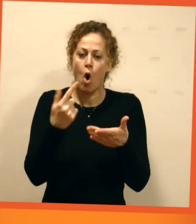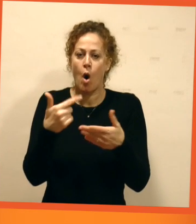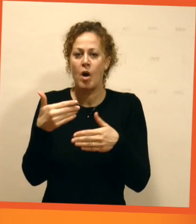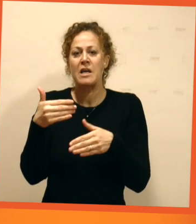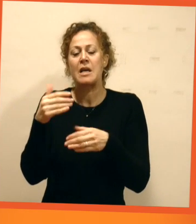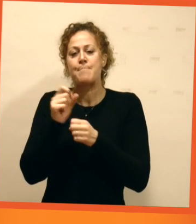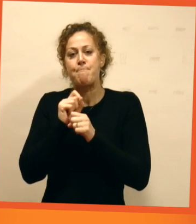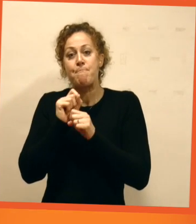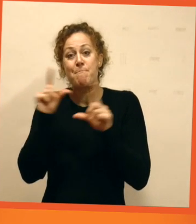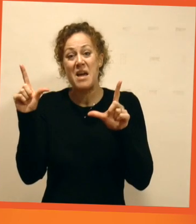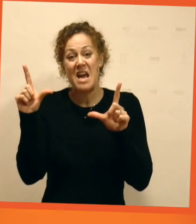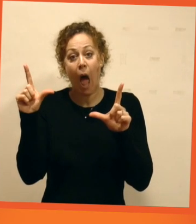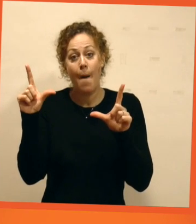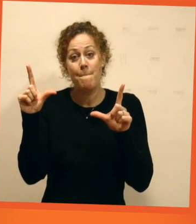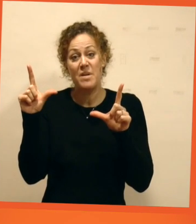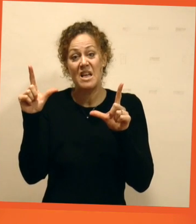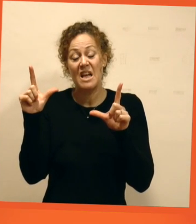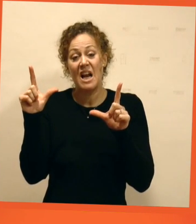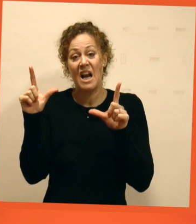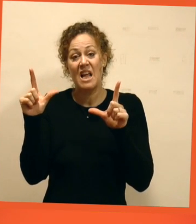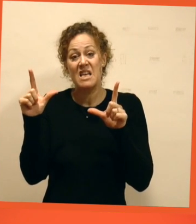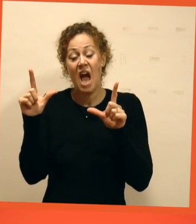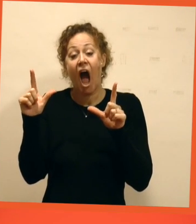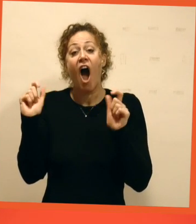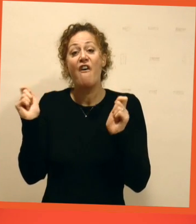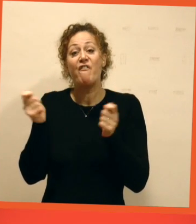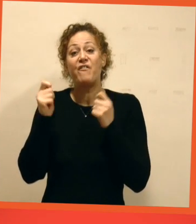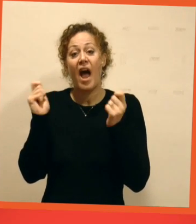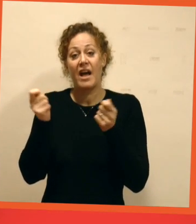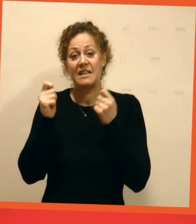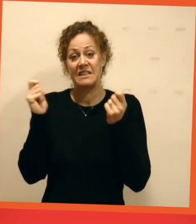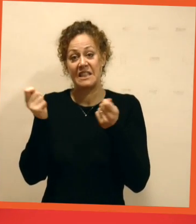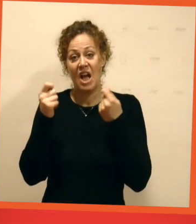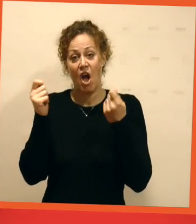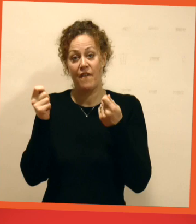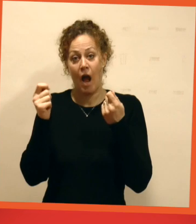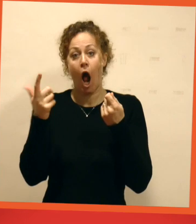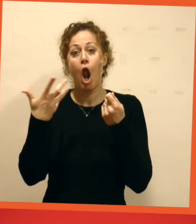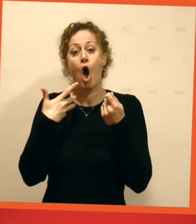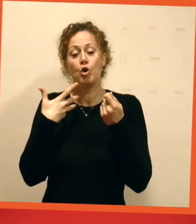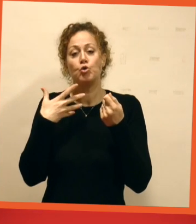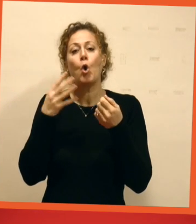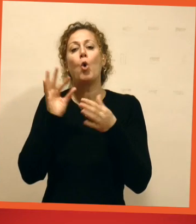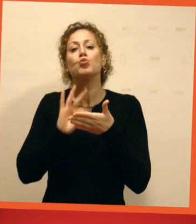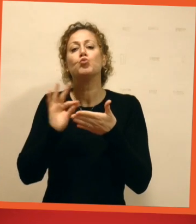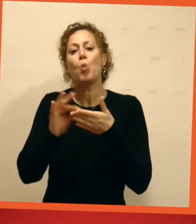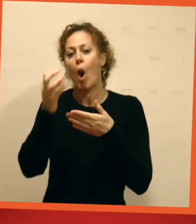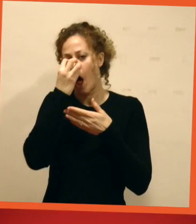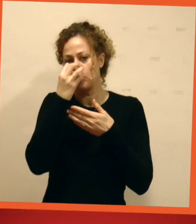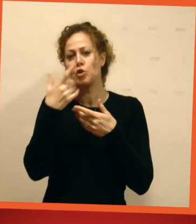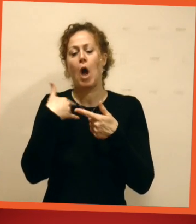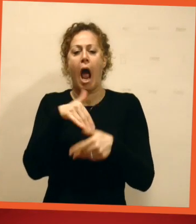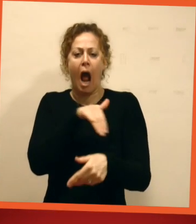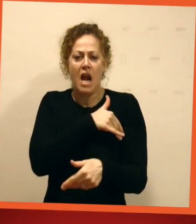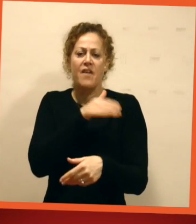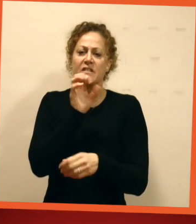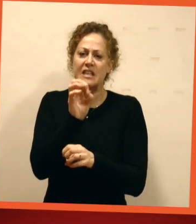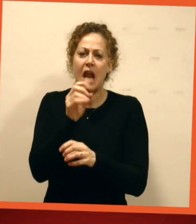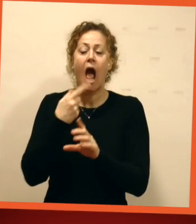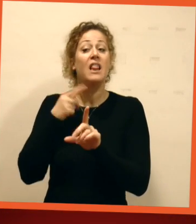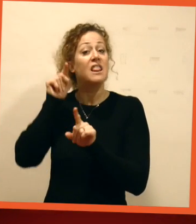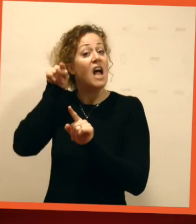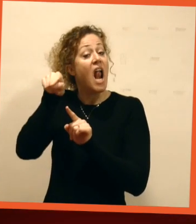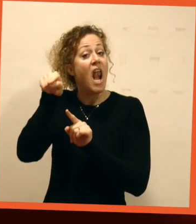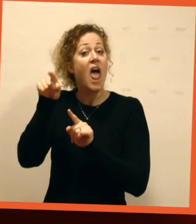di Mirabilia, si fa un raduno delle scuole di circo e anche lì come allievi insegnanti facciamo